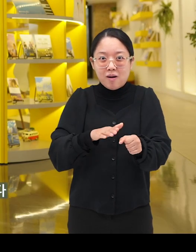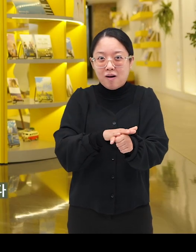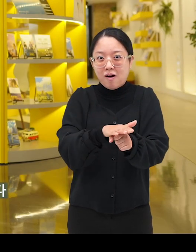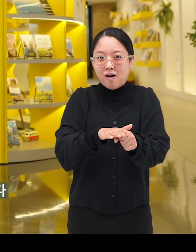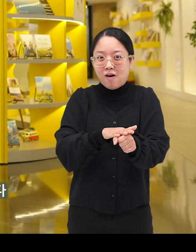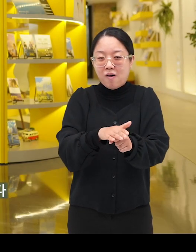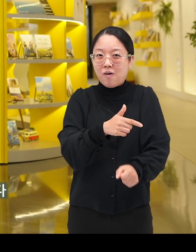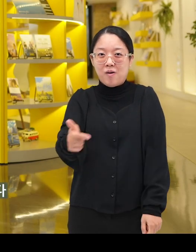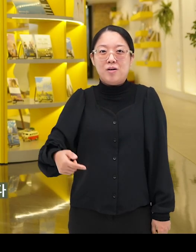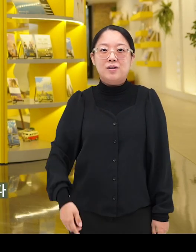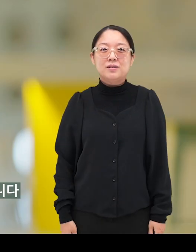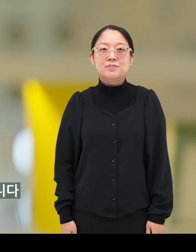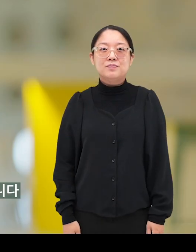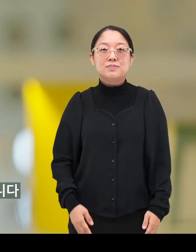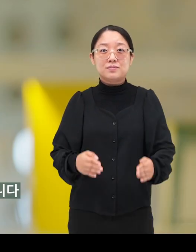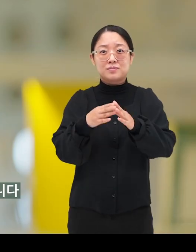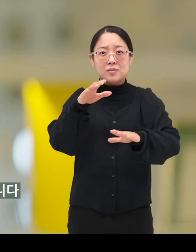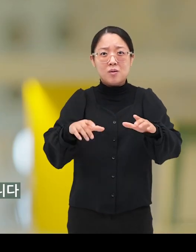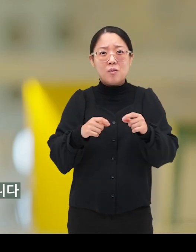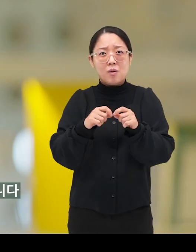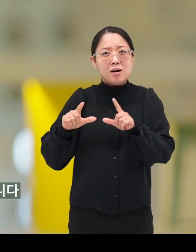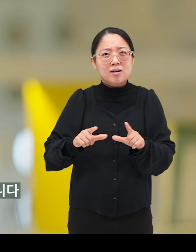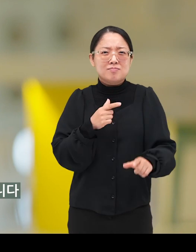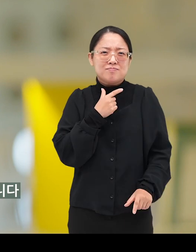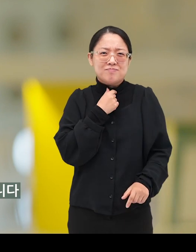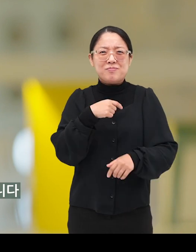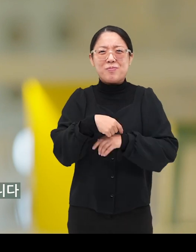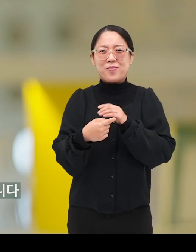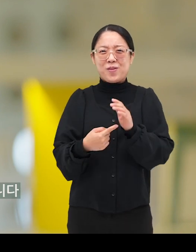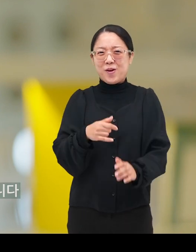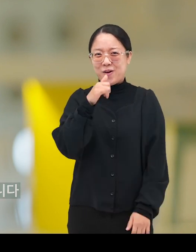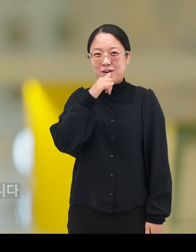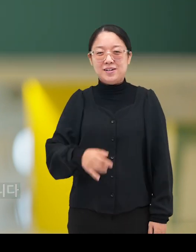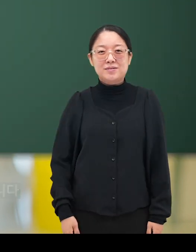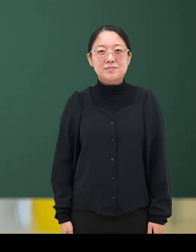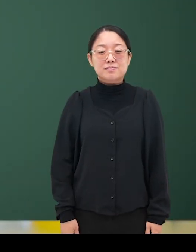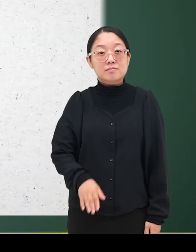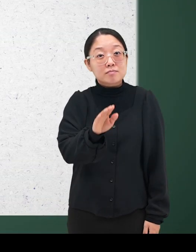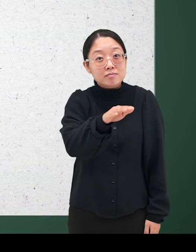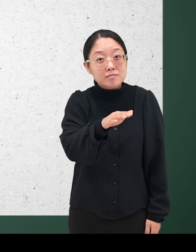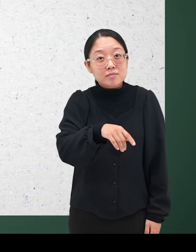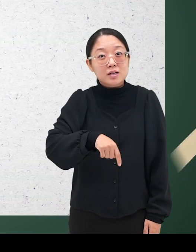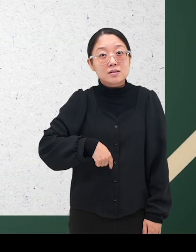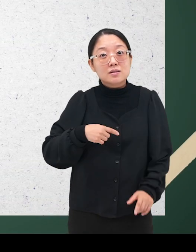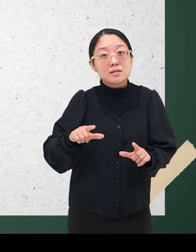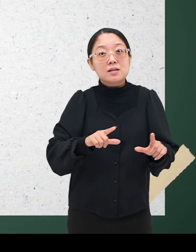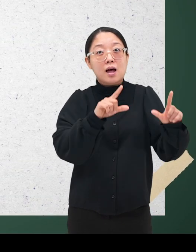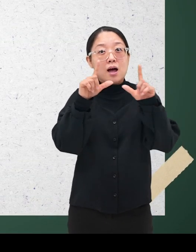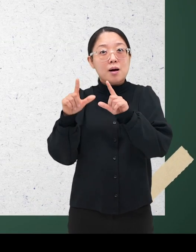더 사랑하게 되는 것 같습니다. 정말 이 동네 오래오래 살고 싶은 그런 마음입니다.